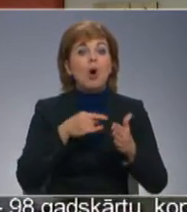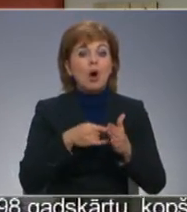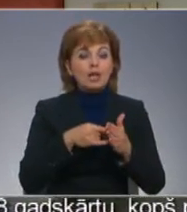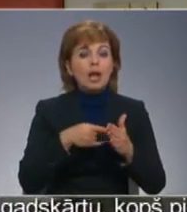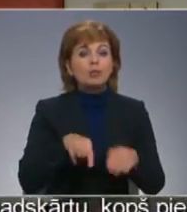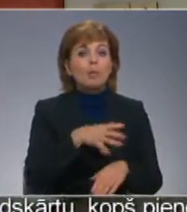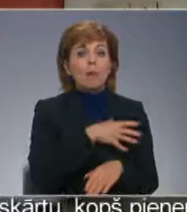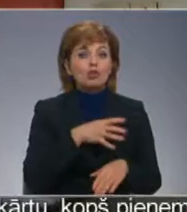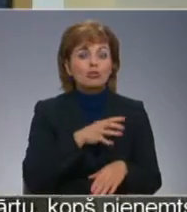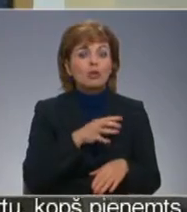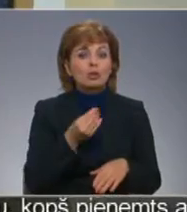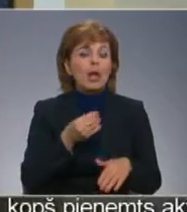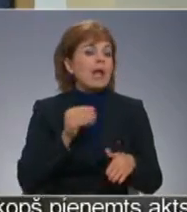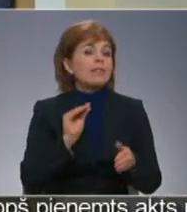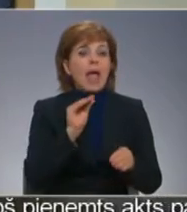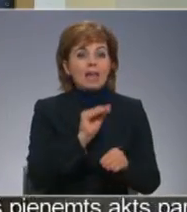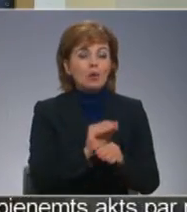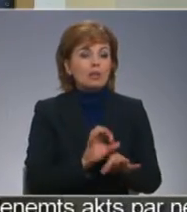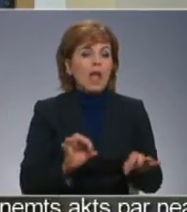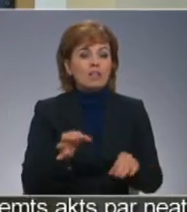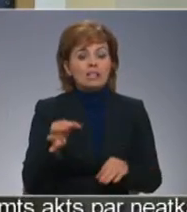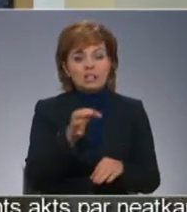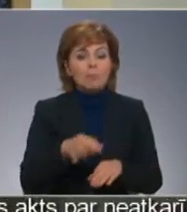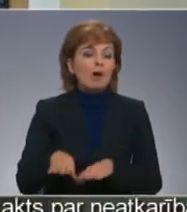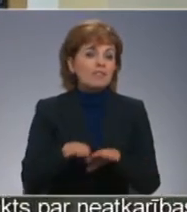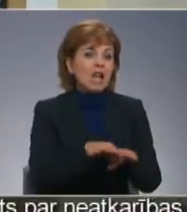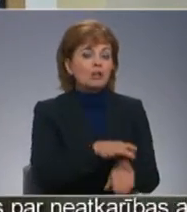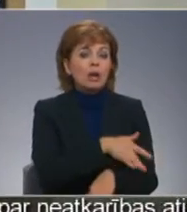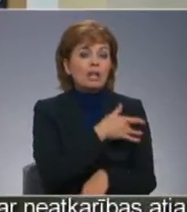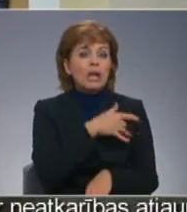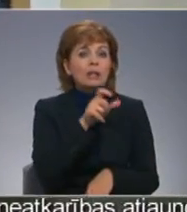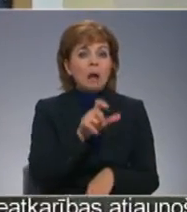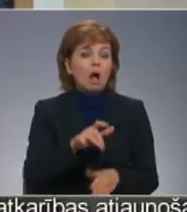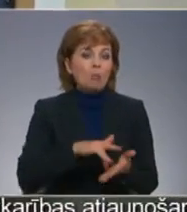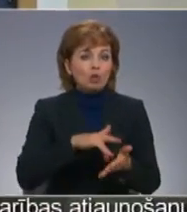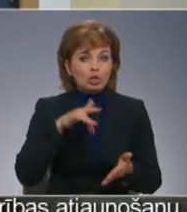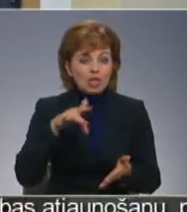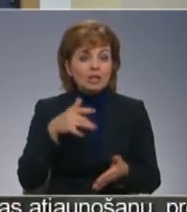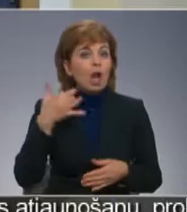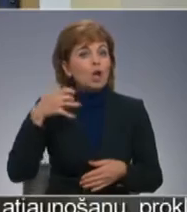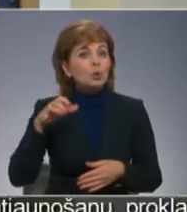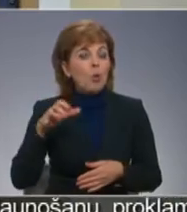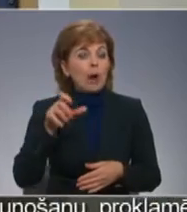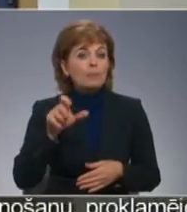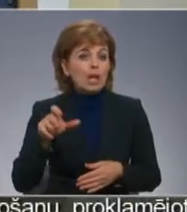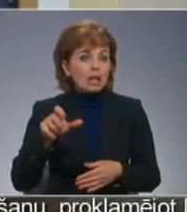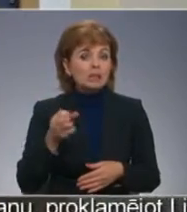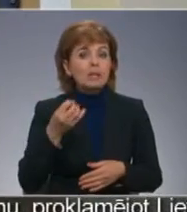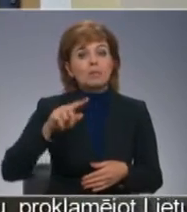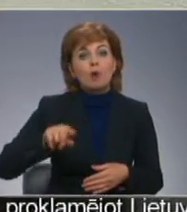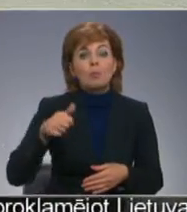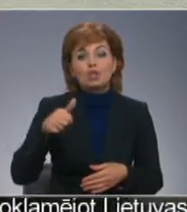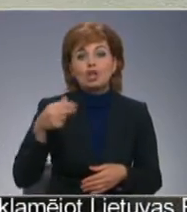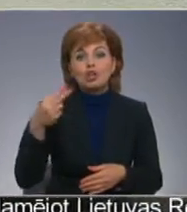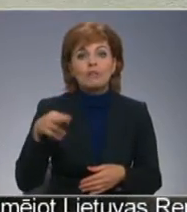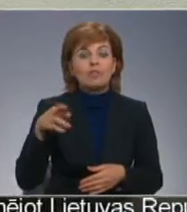pašvaldības neieguldot ne santīm. Par telpām vienotā klientu apkalpošanas centra vajadzībām Tukumnovada doma iekasēs